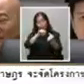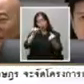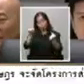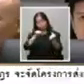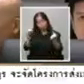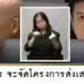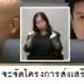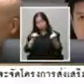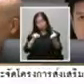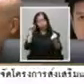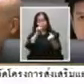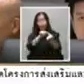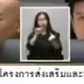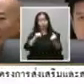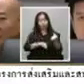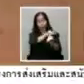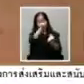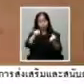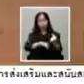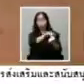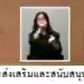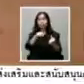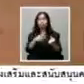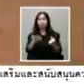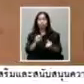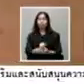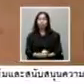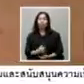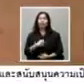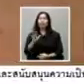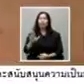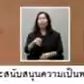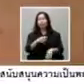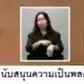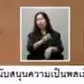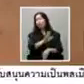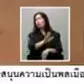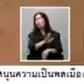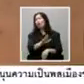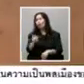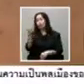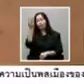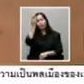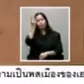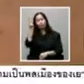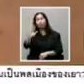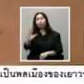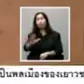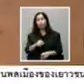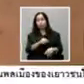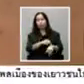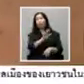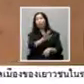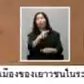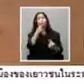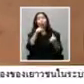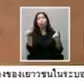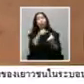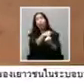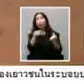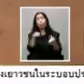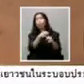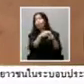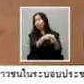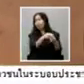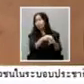ท่านประธานครับ ชัยชนะครับไม่ต้องวิตกครับท่านเสรีมีเวลาของท่านถ้าท่านพูดไปเรื่อยๆไม่เข้าประเด็นสักทีท่านก็หมดเวลา